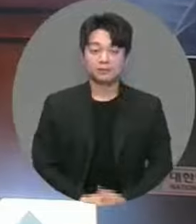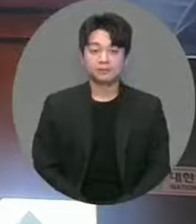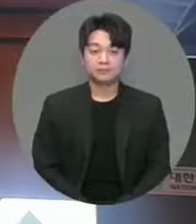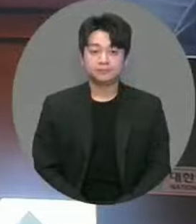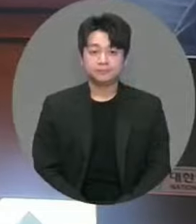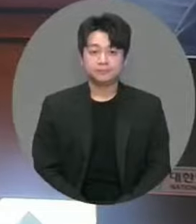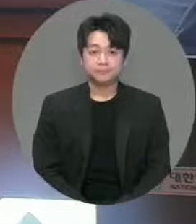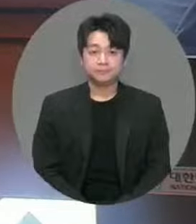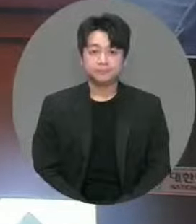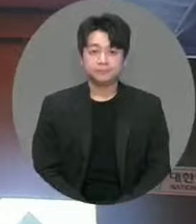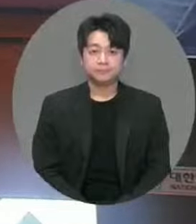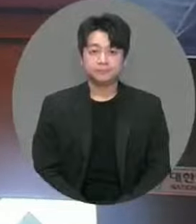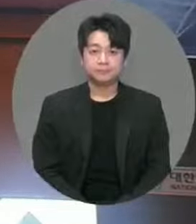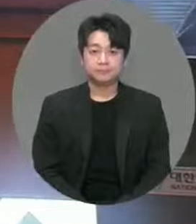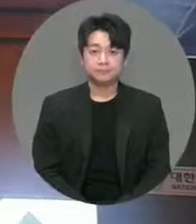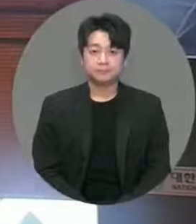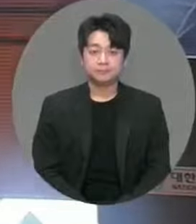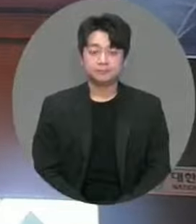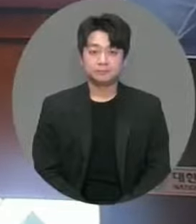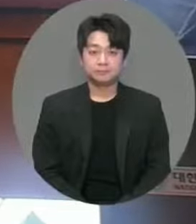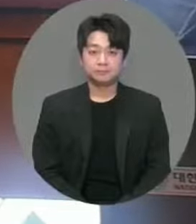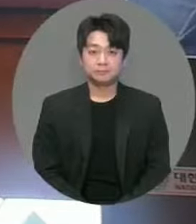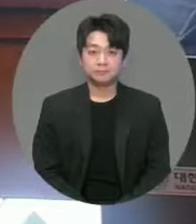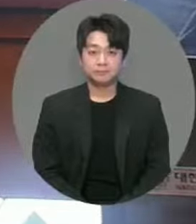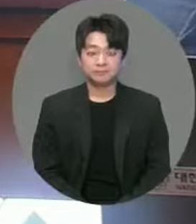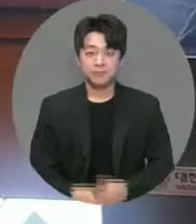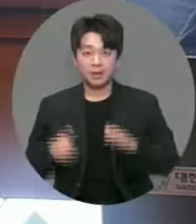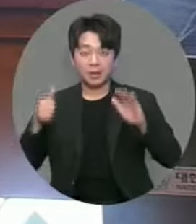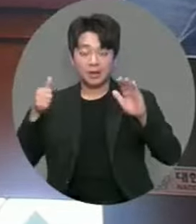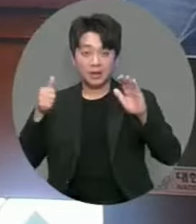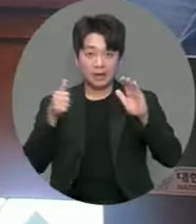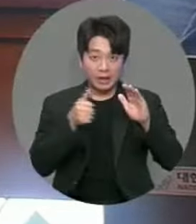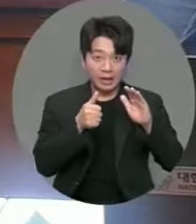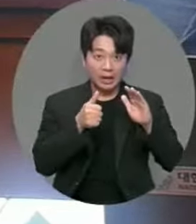그 상황을 그 진입을 막은